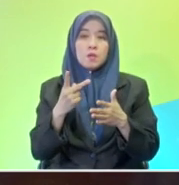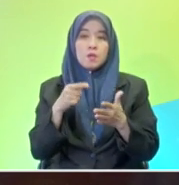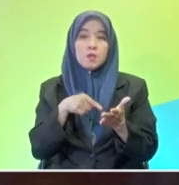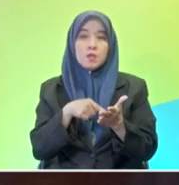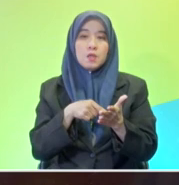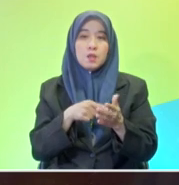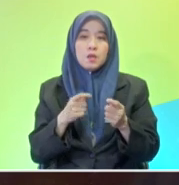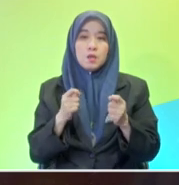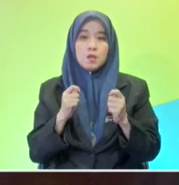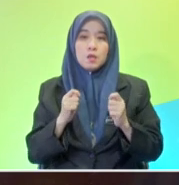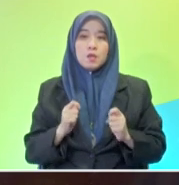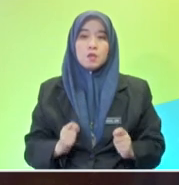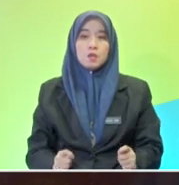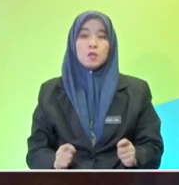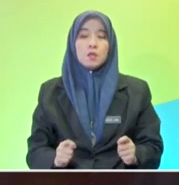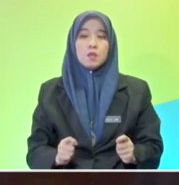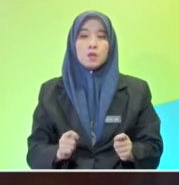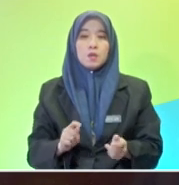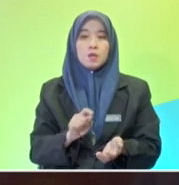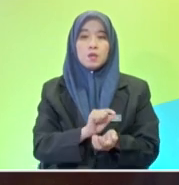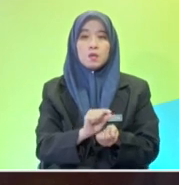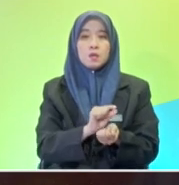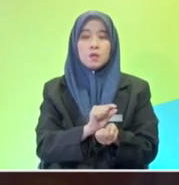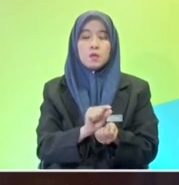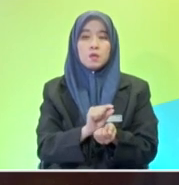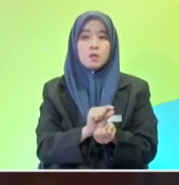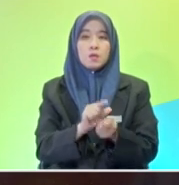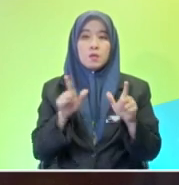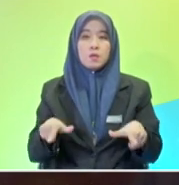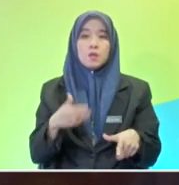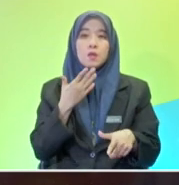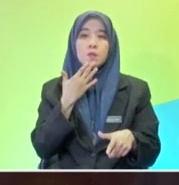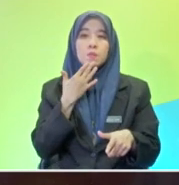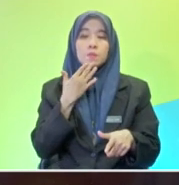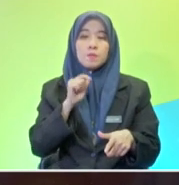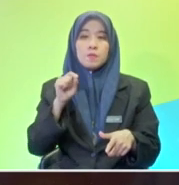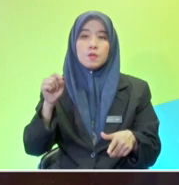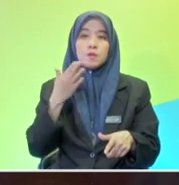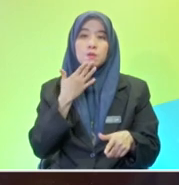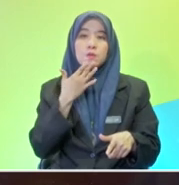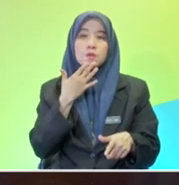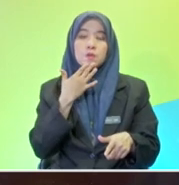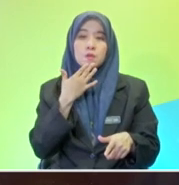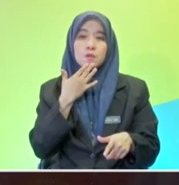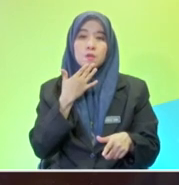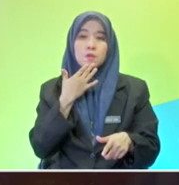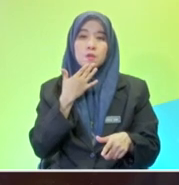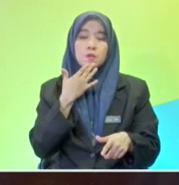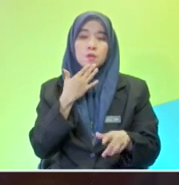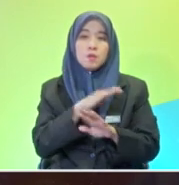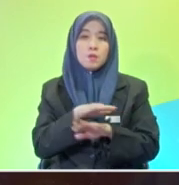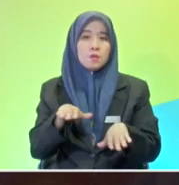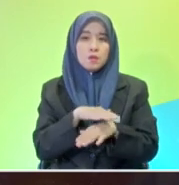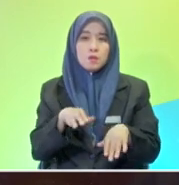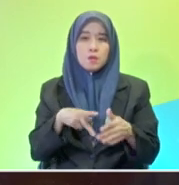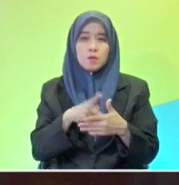okey okey jadi murid-murid a kita hanya Letakkan pensel warna sahaja kita Gosokkan saja pensel warna Janganlah alah terkeluarlah